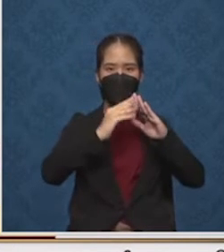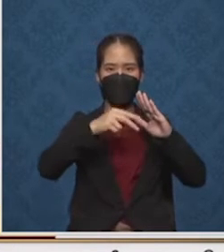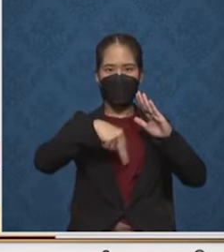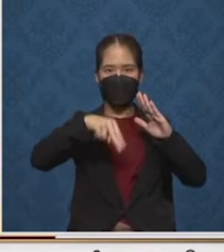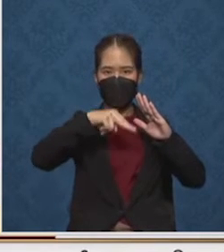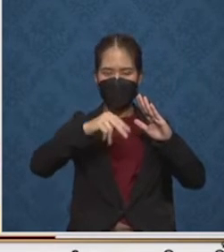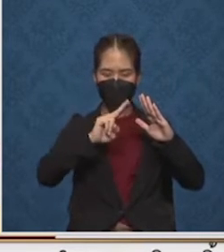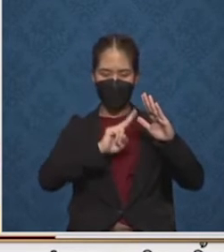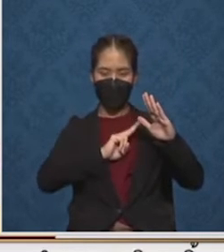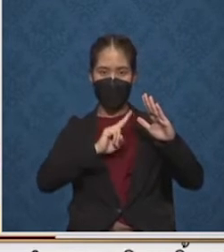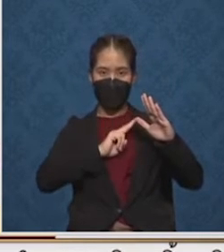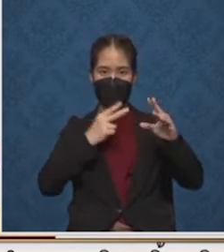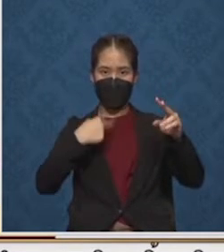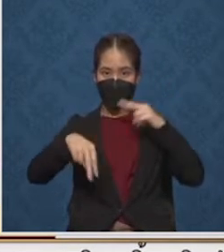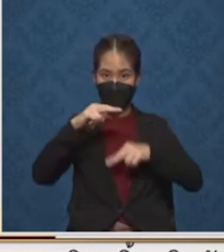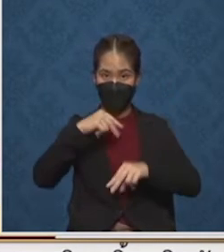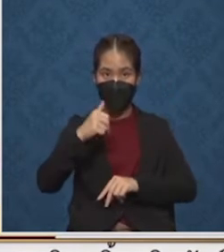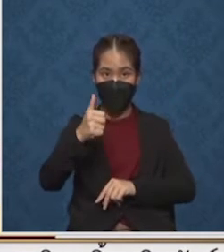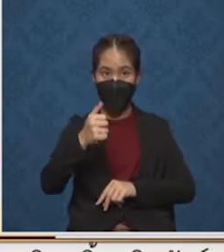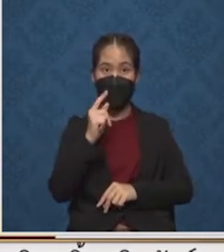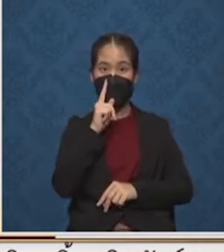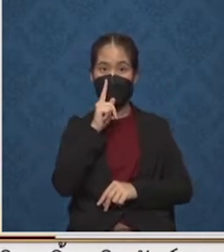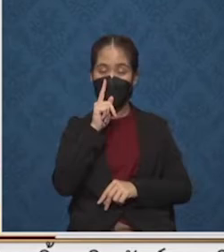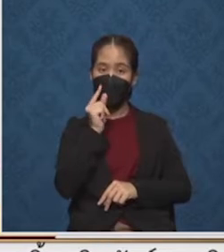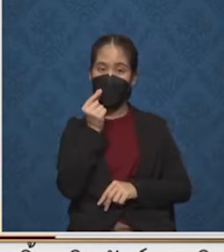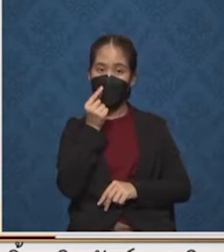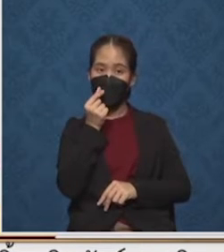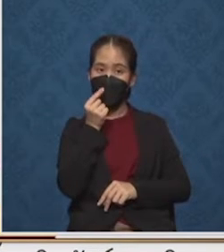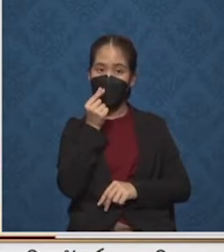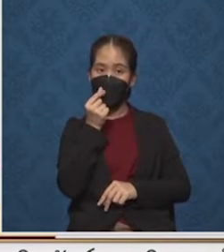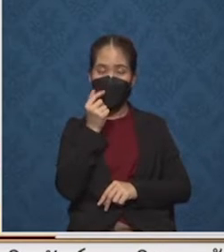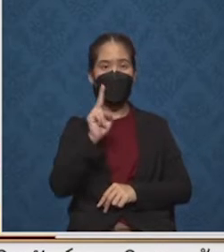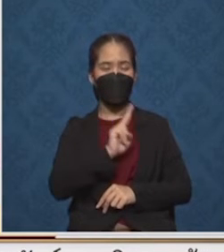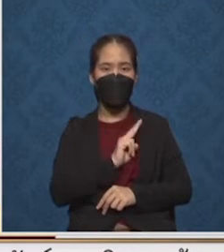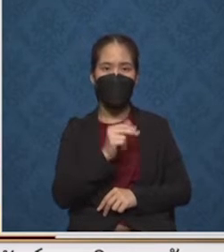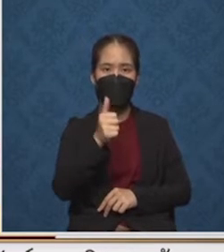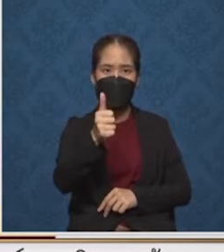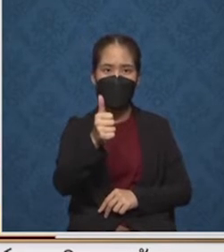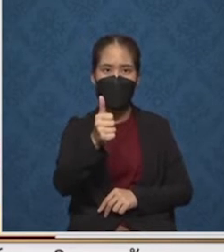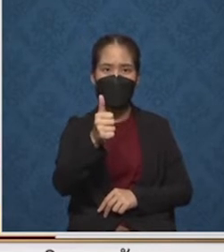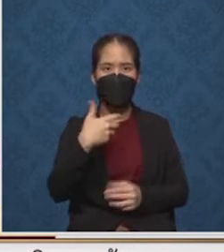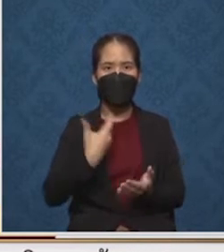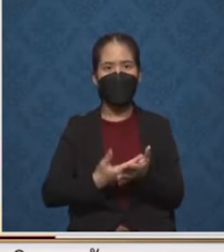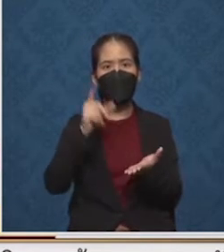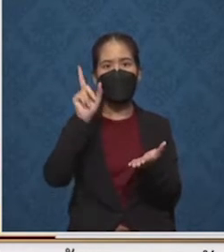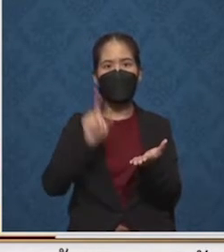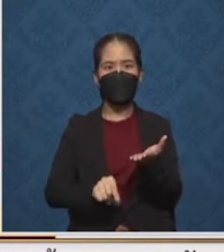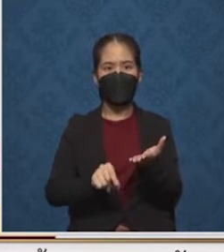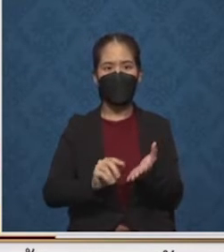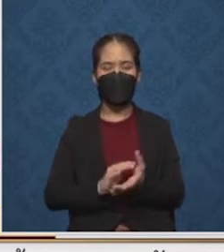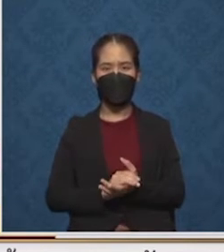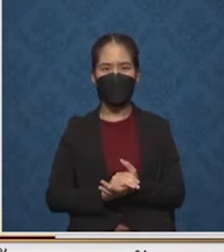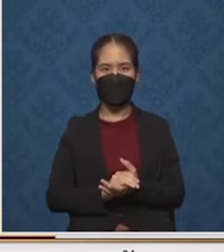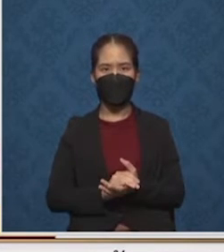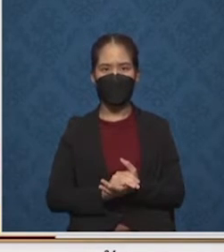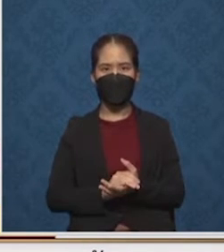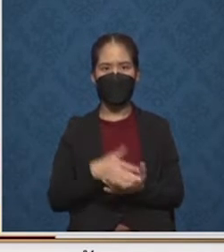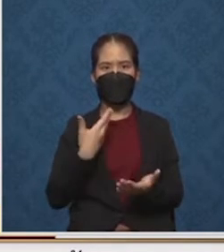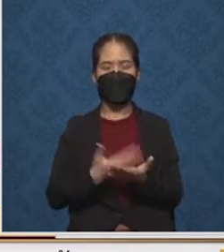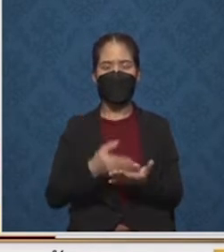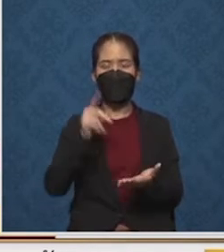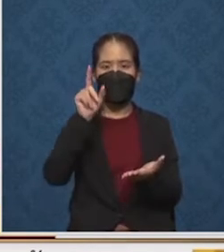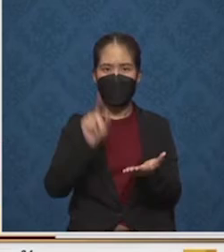ใช้ด้วยตัวเองและแค่ปั่นแค่โพรงจมูกเท่านั้นแต่ราคาก็ถูกแต่ราคาก็